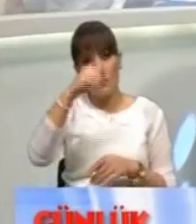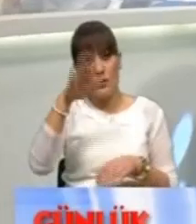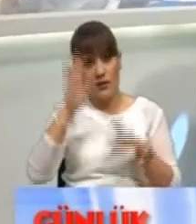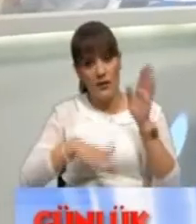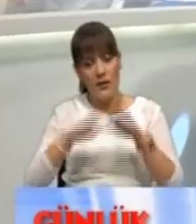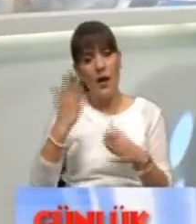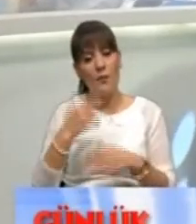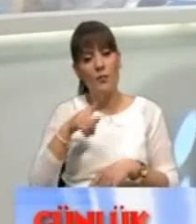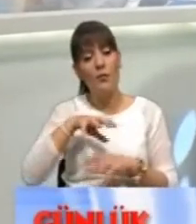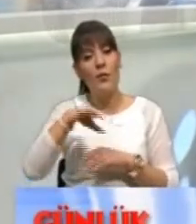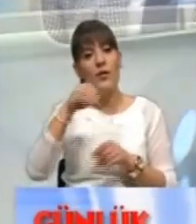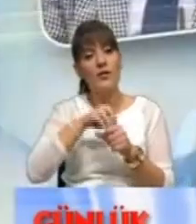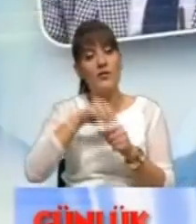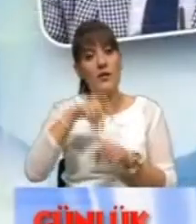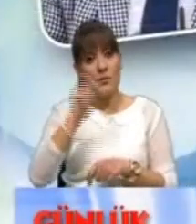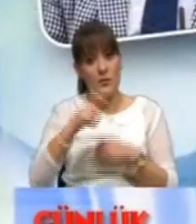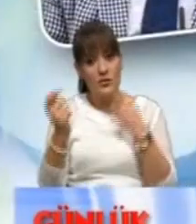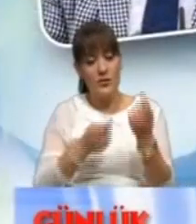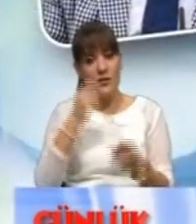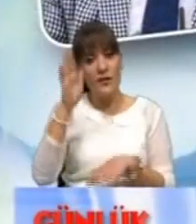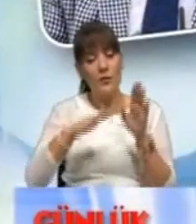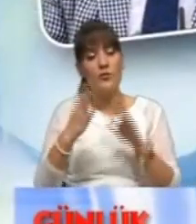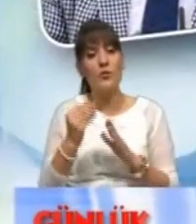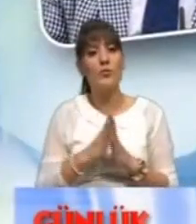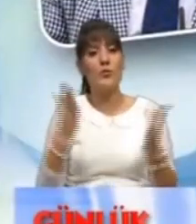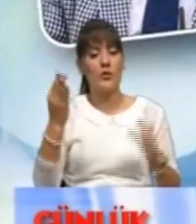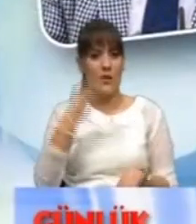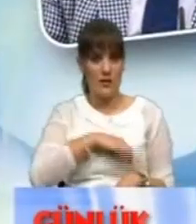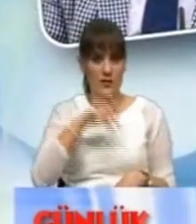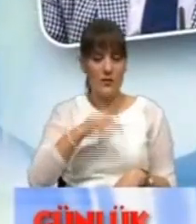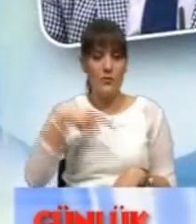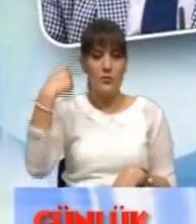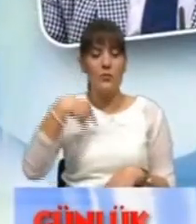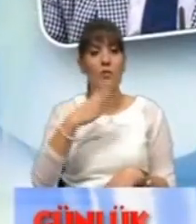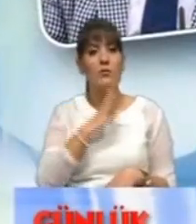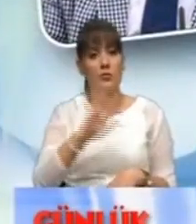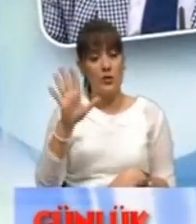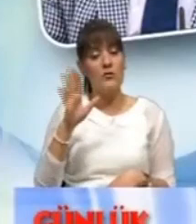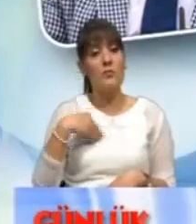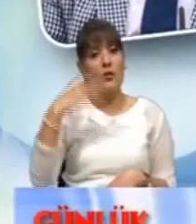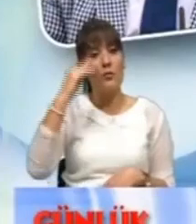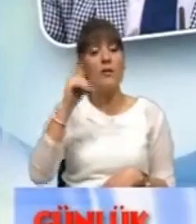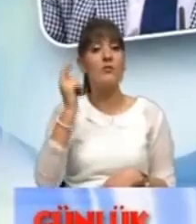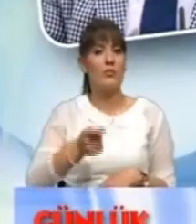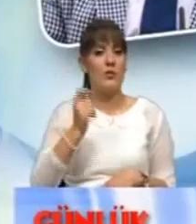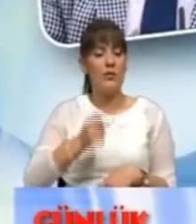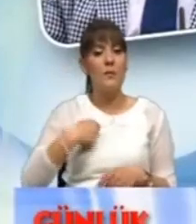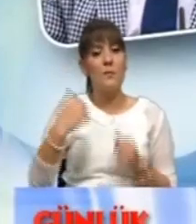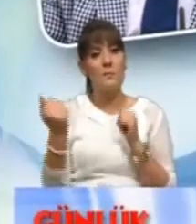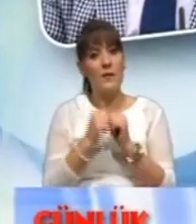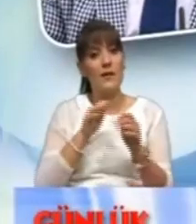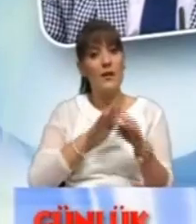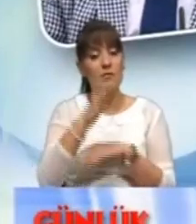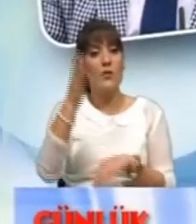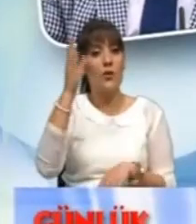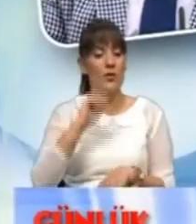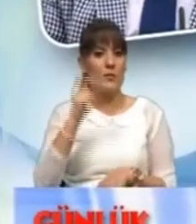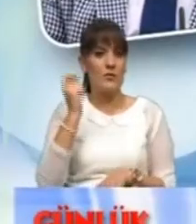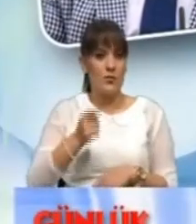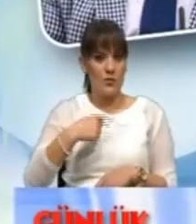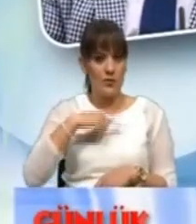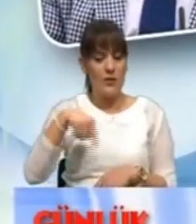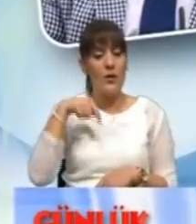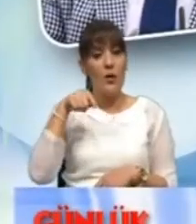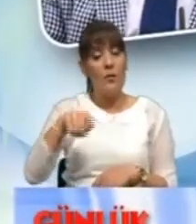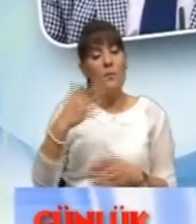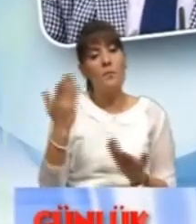tanıtımına hem de bu bölgedeki yaptığımız çalışmaların tanıtımına büyük katkı sağlayacağını düşünüyorum. Muhteşem. Öğrenmek zorundayız efendim. Birlikte yaşamayı öğrenmek evet,